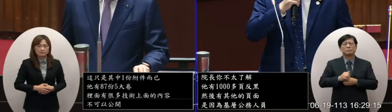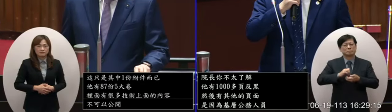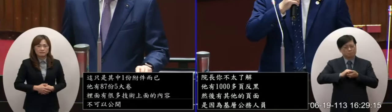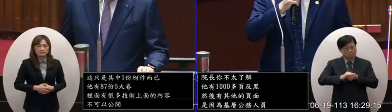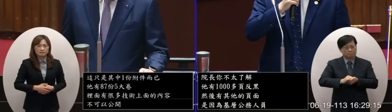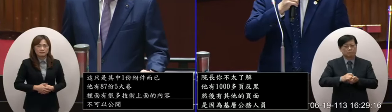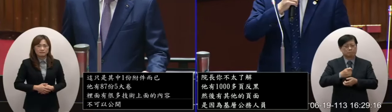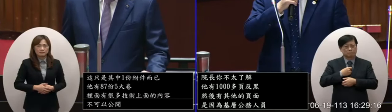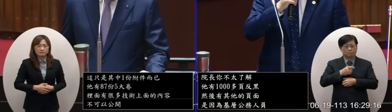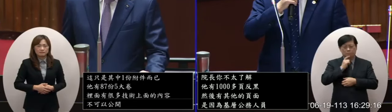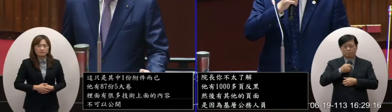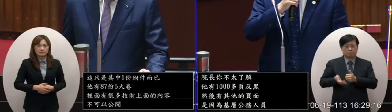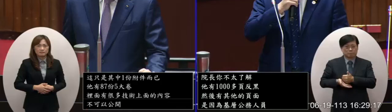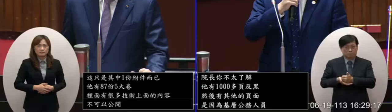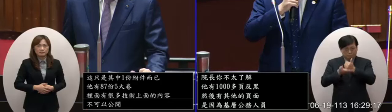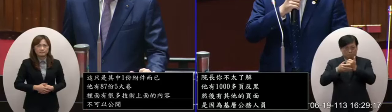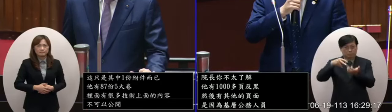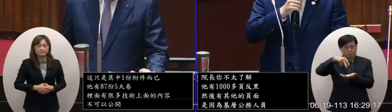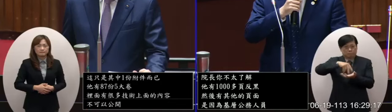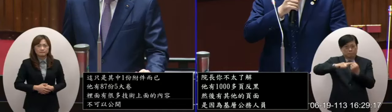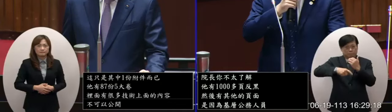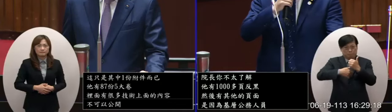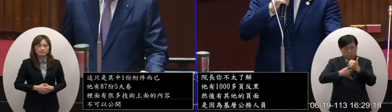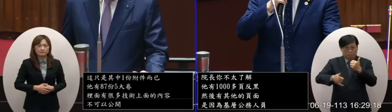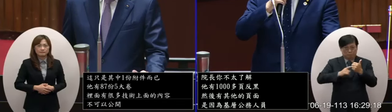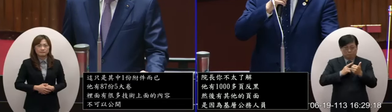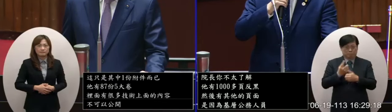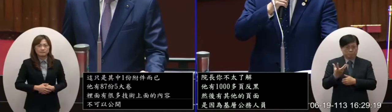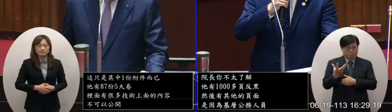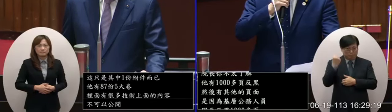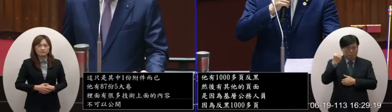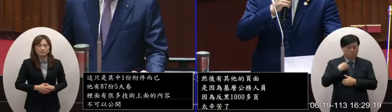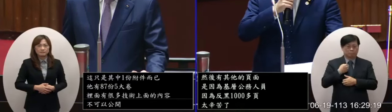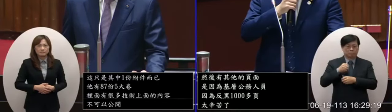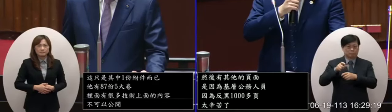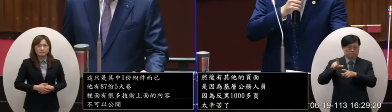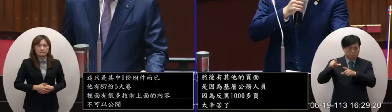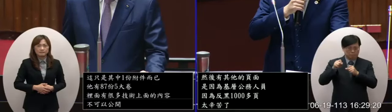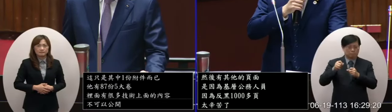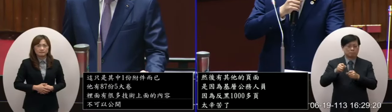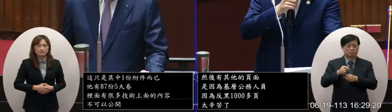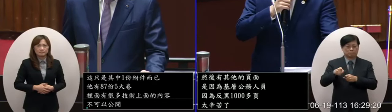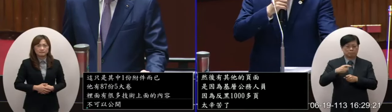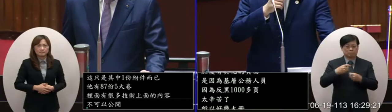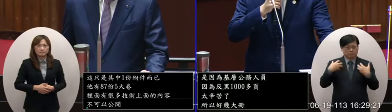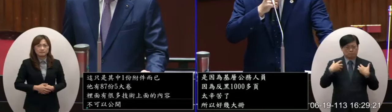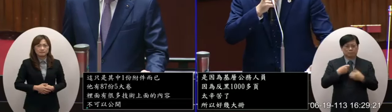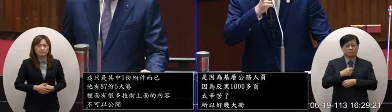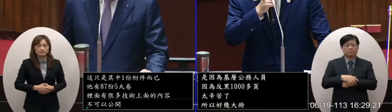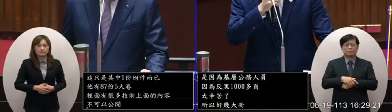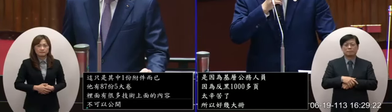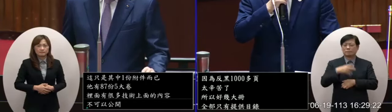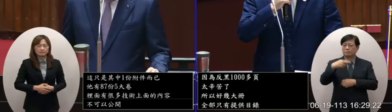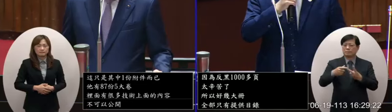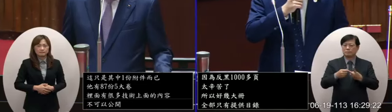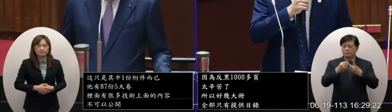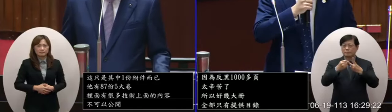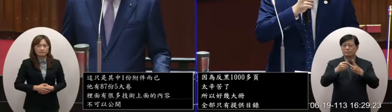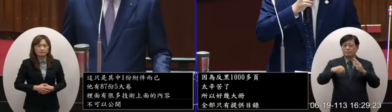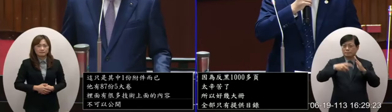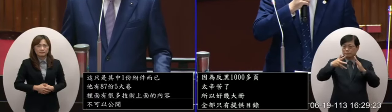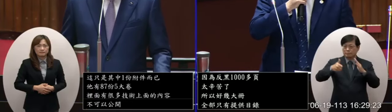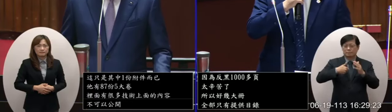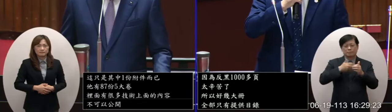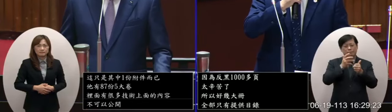定要好好来尊重这个立法委员行使这个职权的。这个权利。第二个，我要来跟院